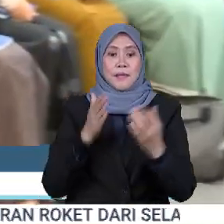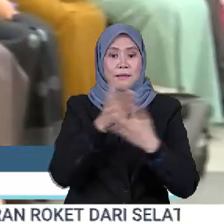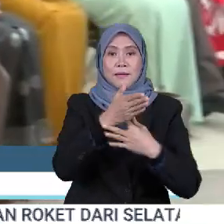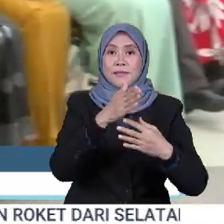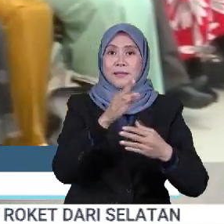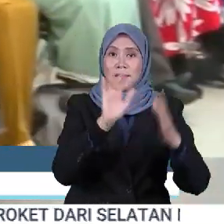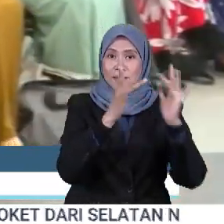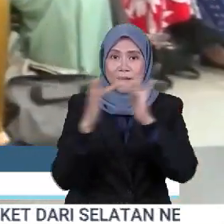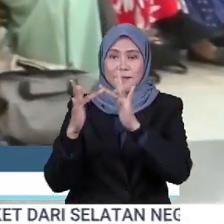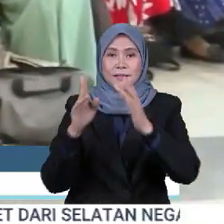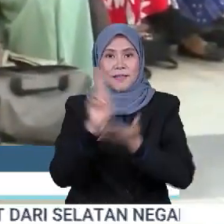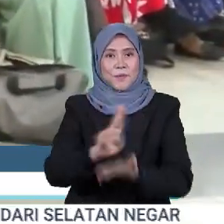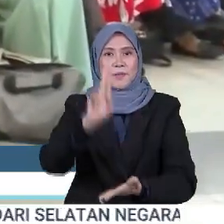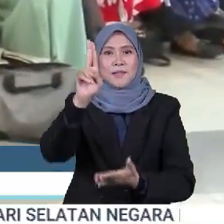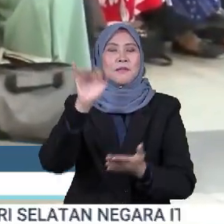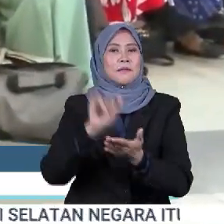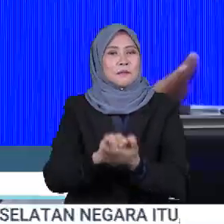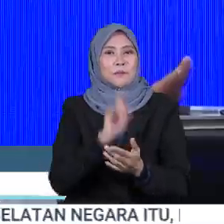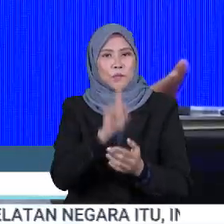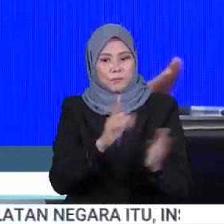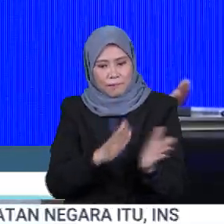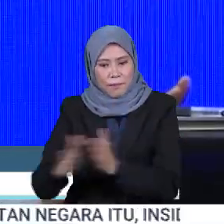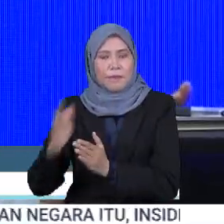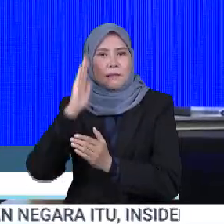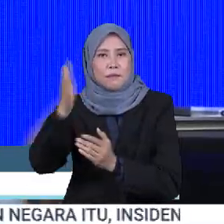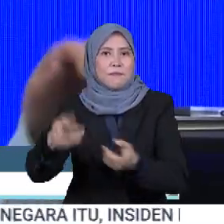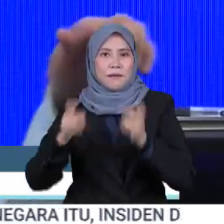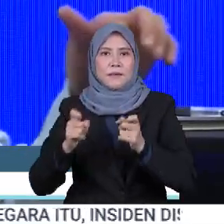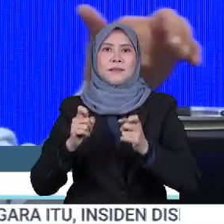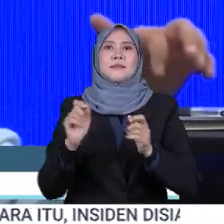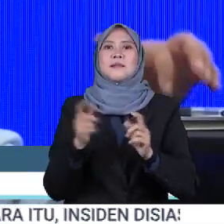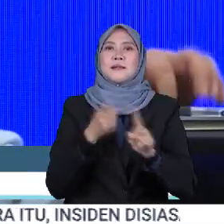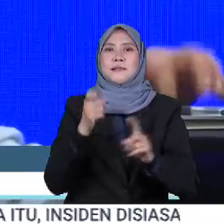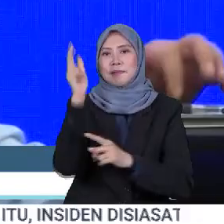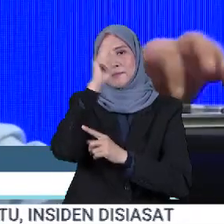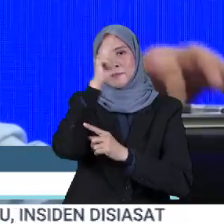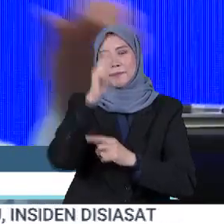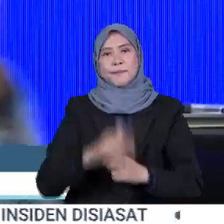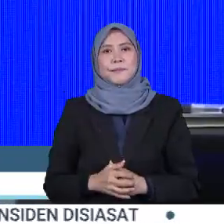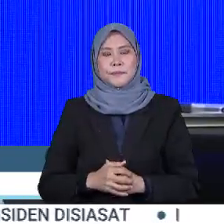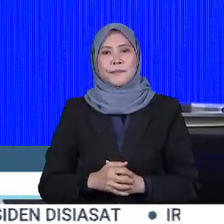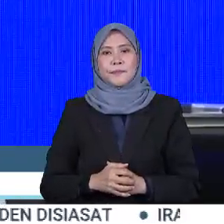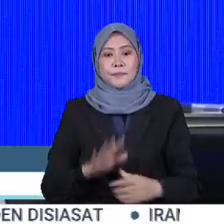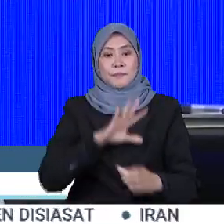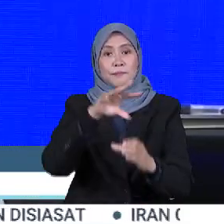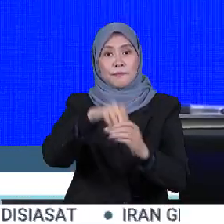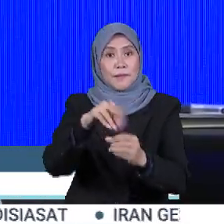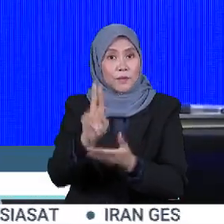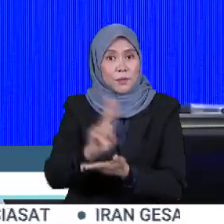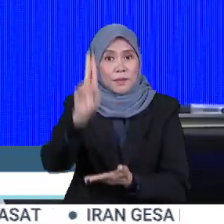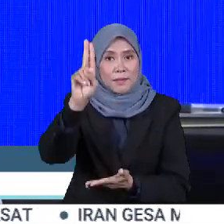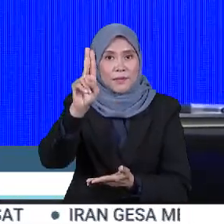internet yang akan dilakukan Kerajaan oleh karena ia menerima kehidupan